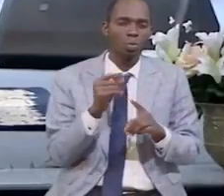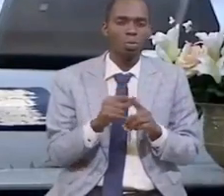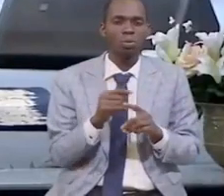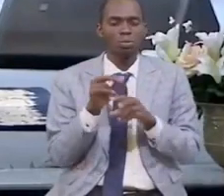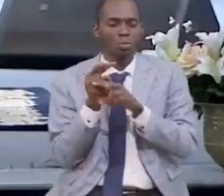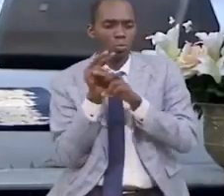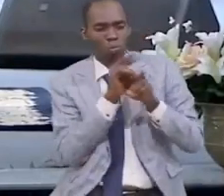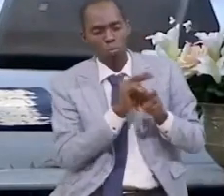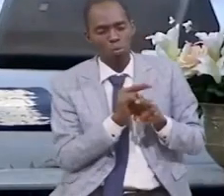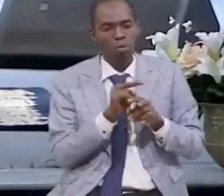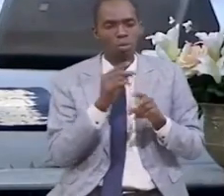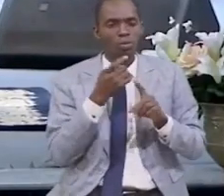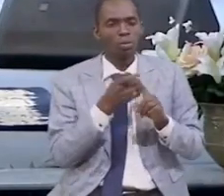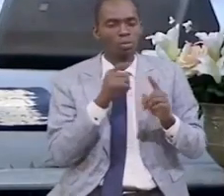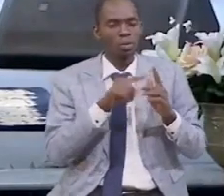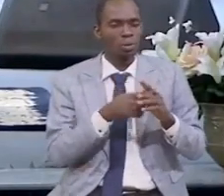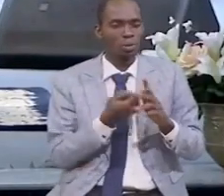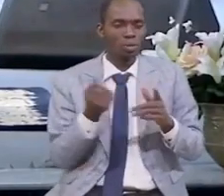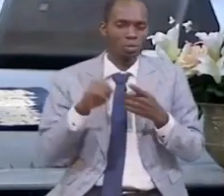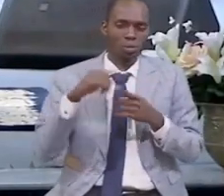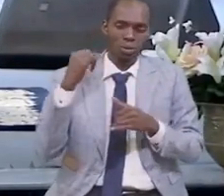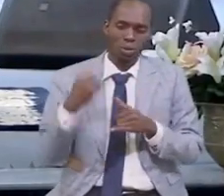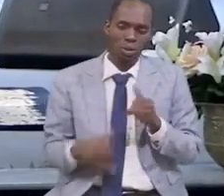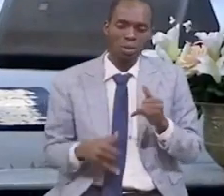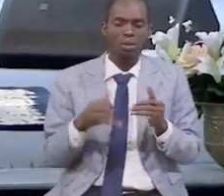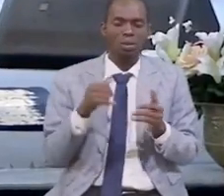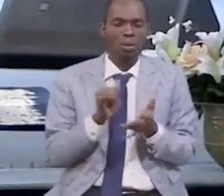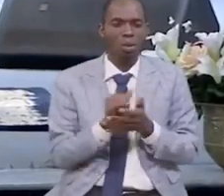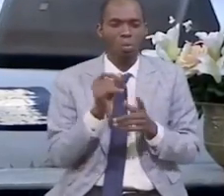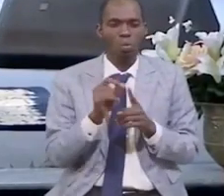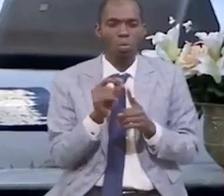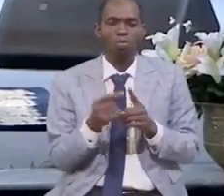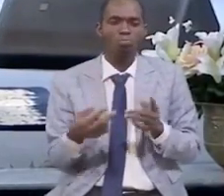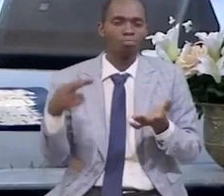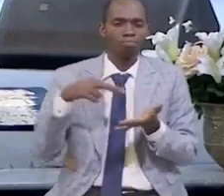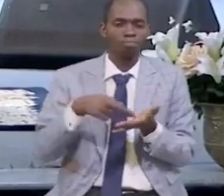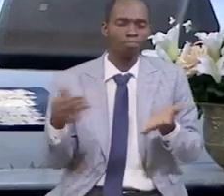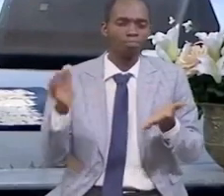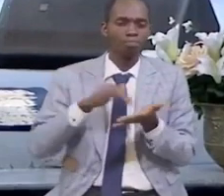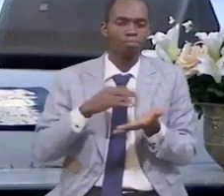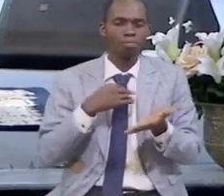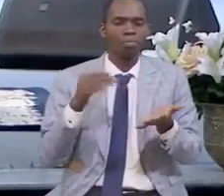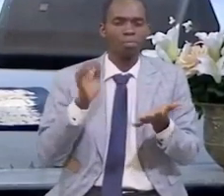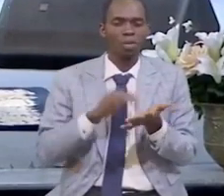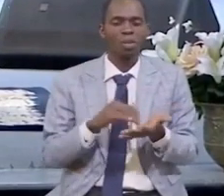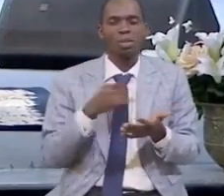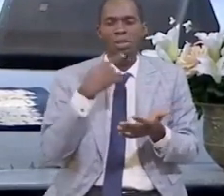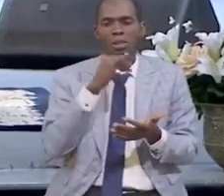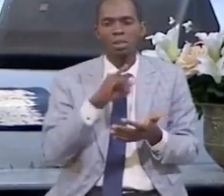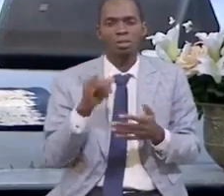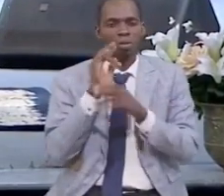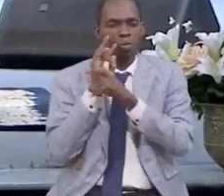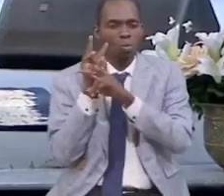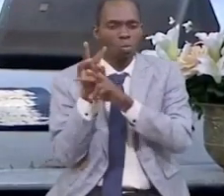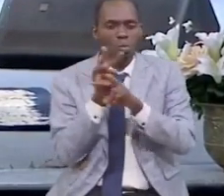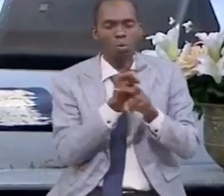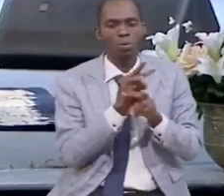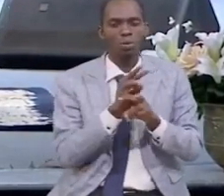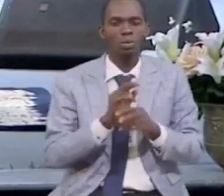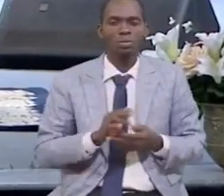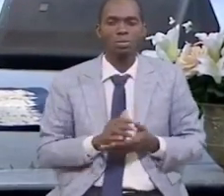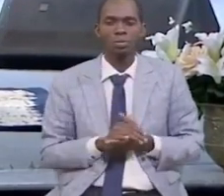Revelation, it still says watch. పాత నిబంధనలో WHATH అనే గమనించిన, క్రొత్త నిబంధనలో వాచ్ ని